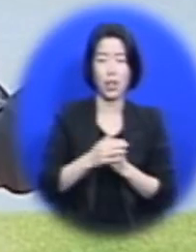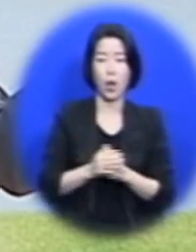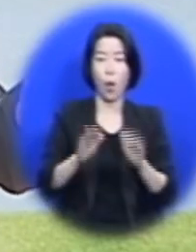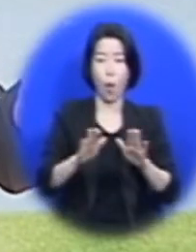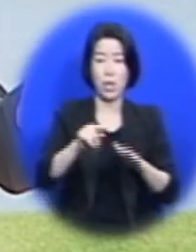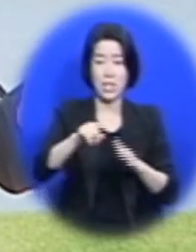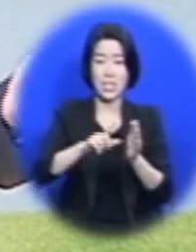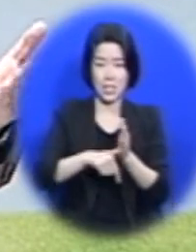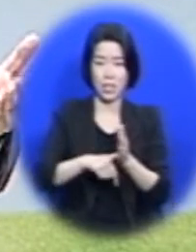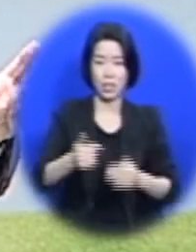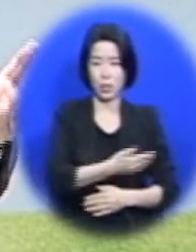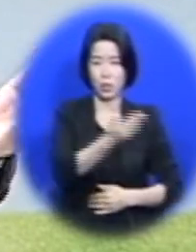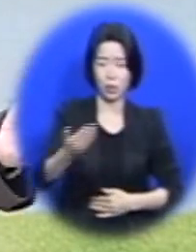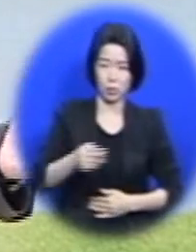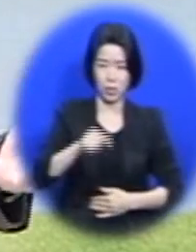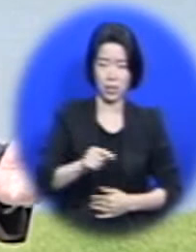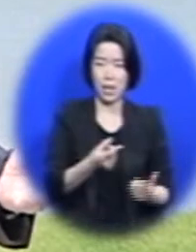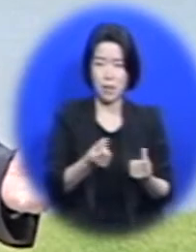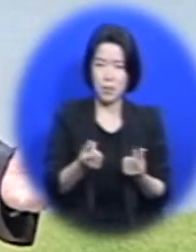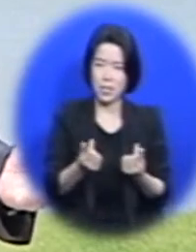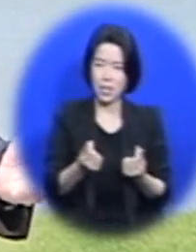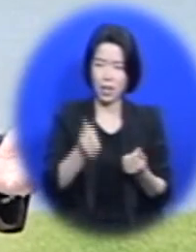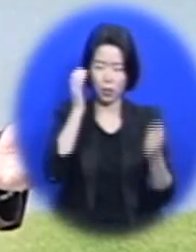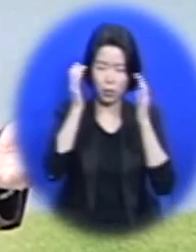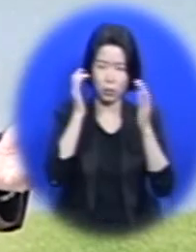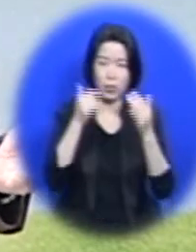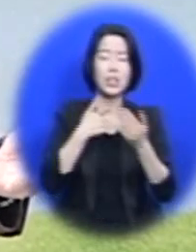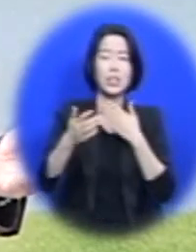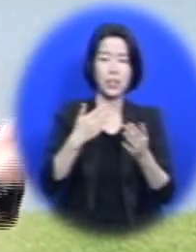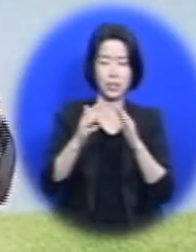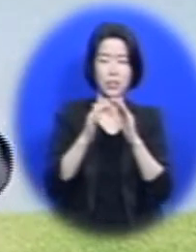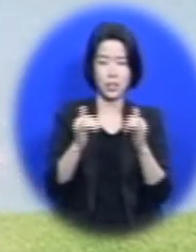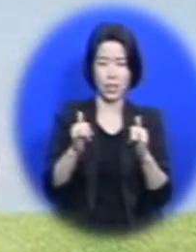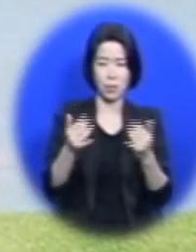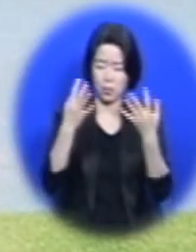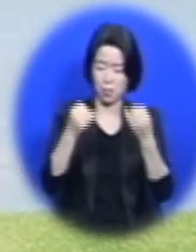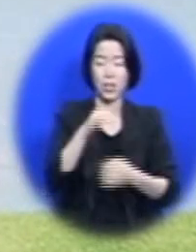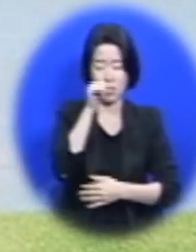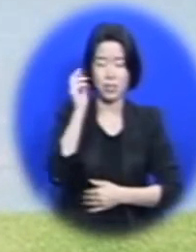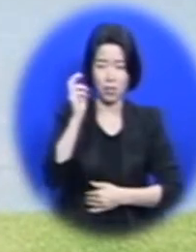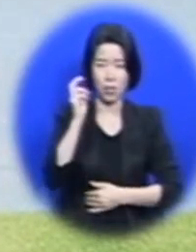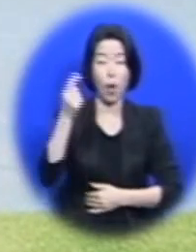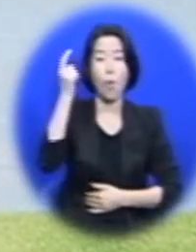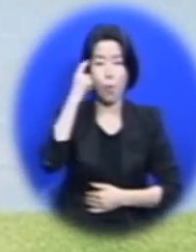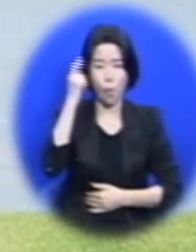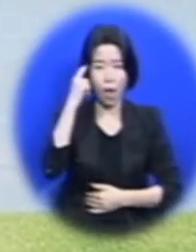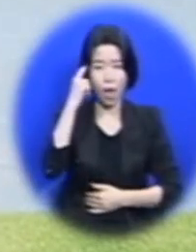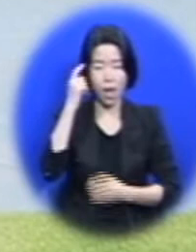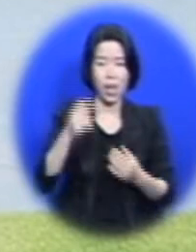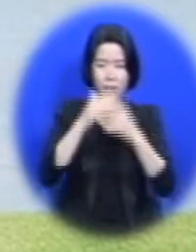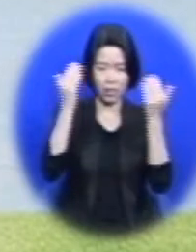이 시간에도 여러분들도 이 비슷한 고통을 겪으시는 분들이 많으실 겁니다. 왜